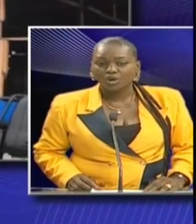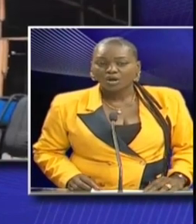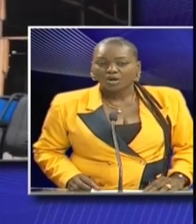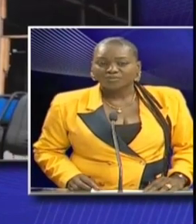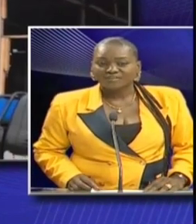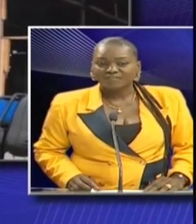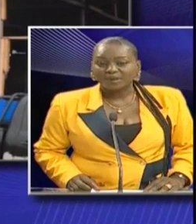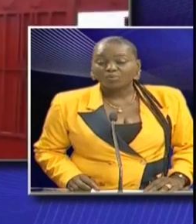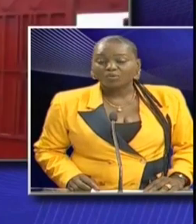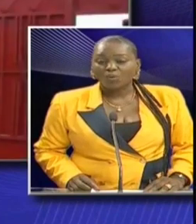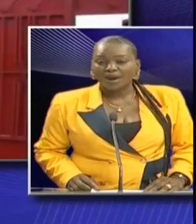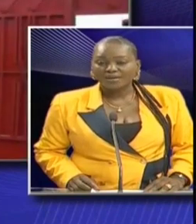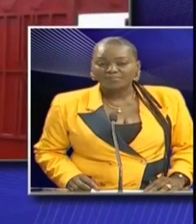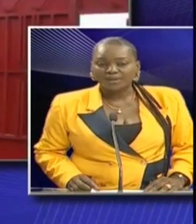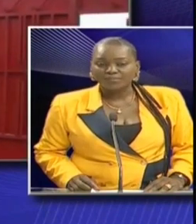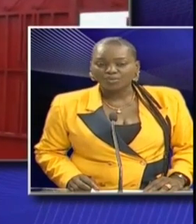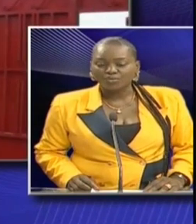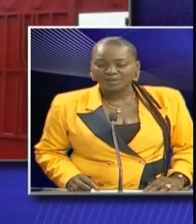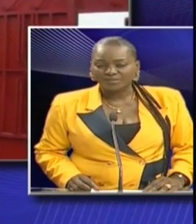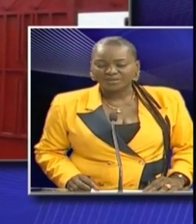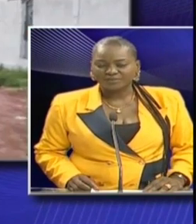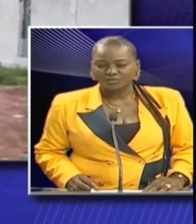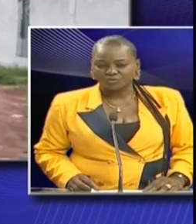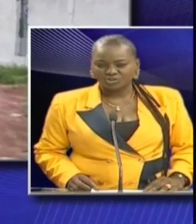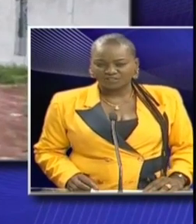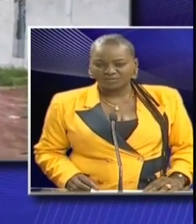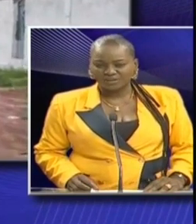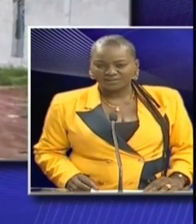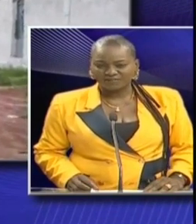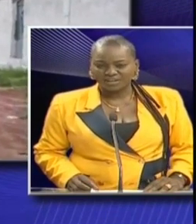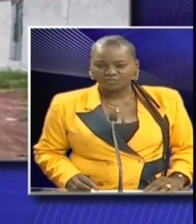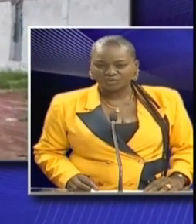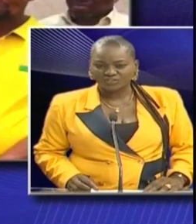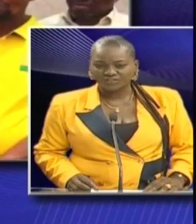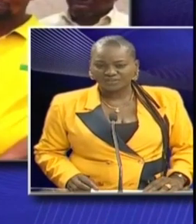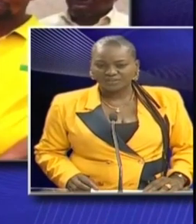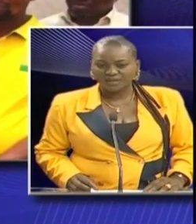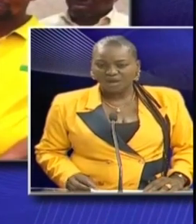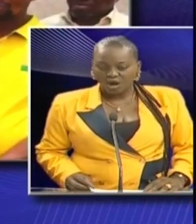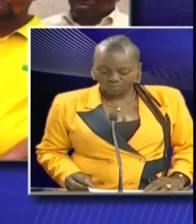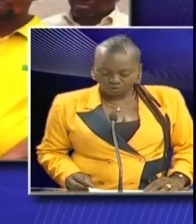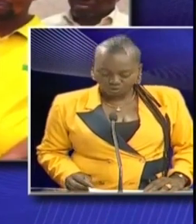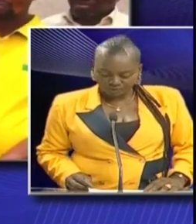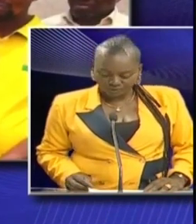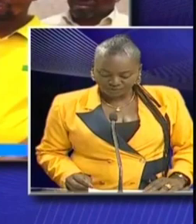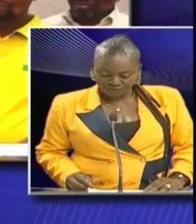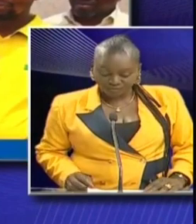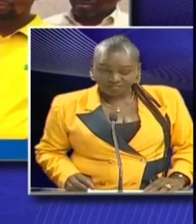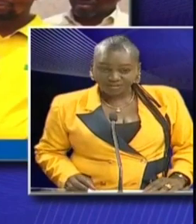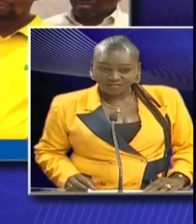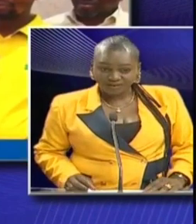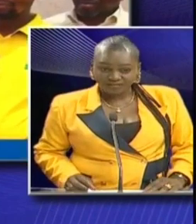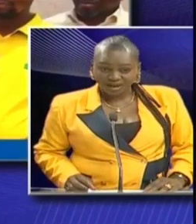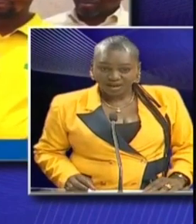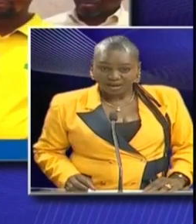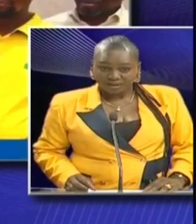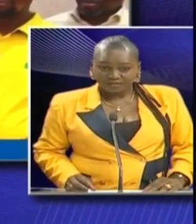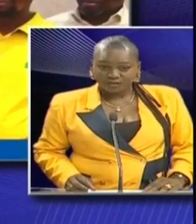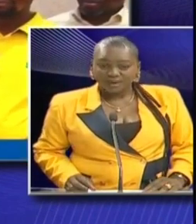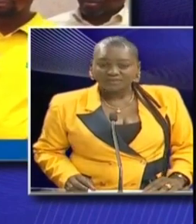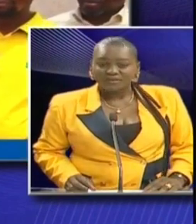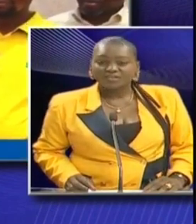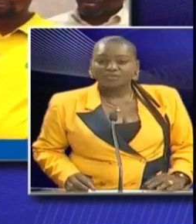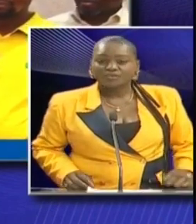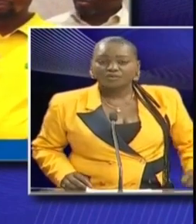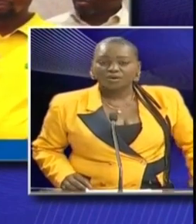eux ne savent pas pourquoi. Ils plaident pour une implication du chef de l'État, Félix-Antoine Tshisekedi, pour que justice soit faite. Enfin, c'est ce